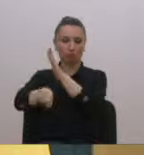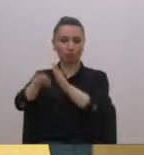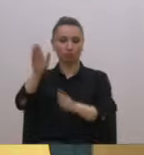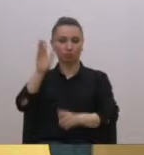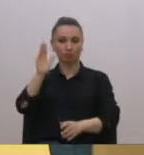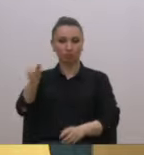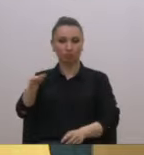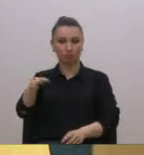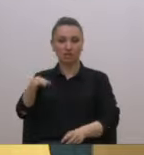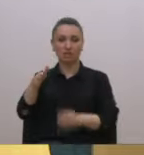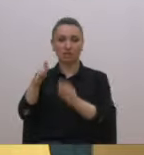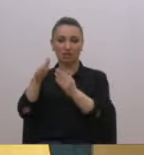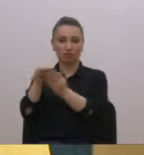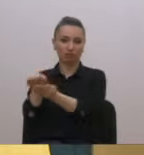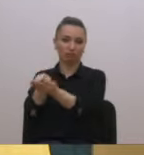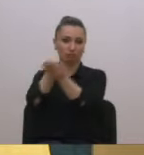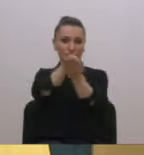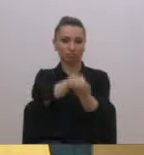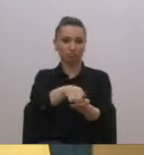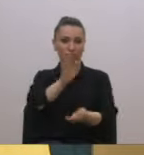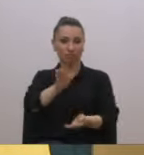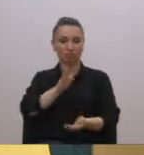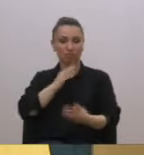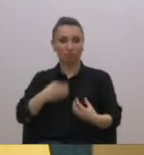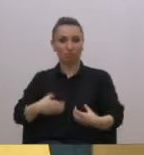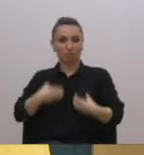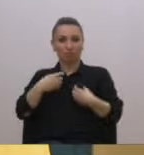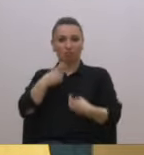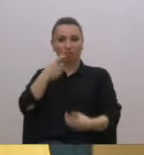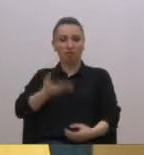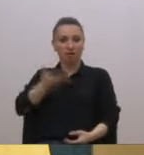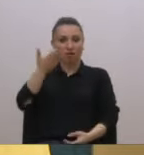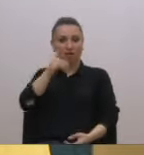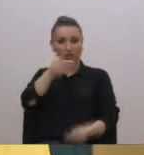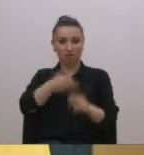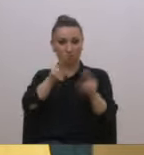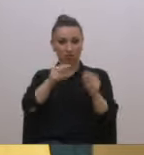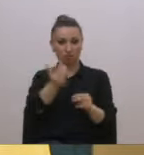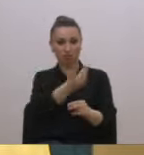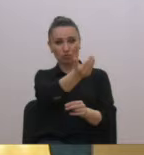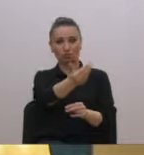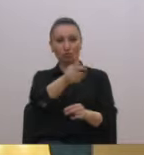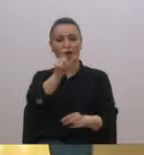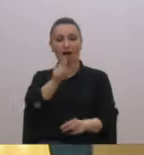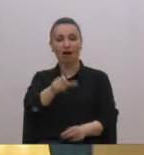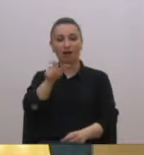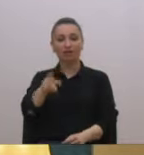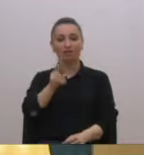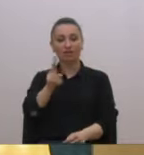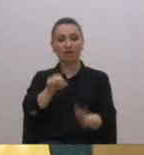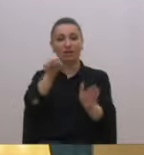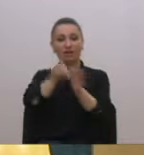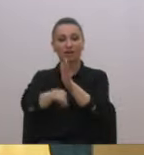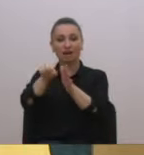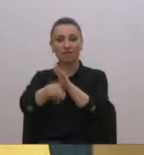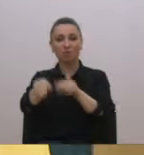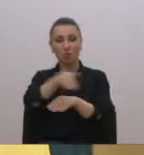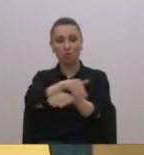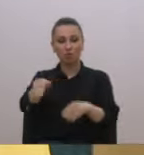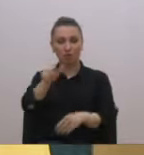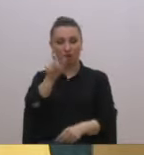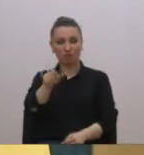იმასაც სახლში მოგისვენებთ. და ხმა ვერ ამოიღო იმ დედამ. აი ეს ახართ თქვენ, ადამიანები, რომლებიც კლავენ ქუჩაში ადამიანებს